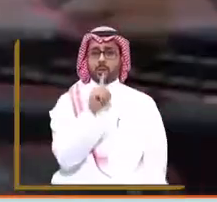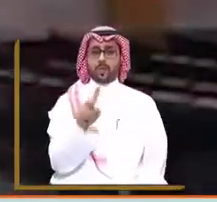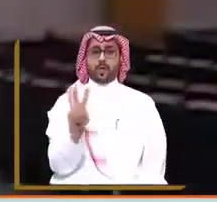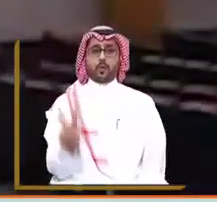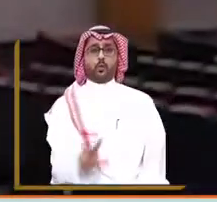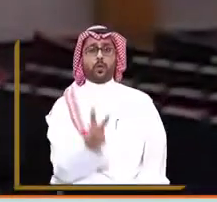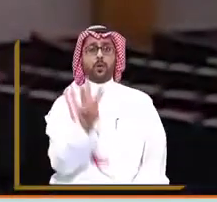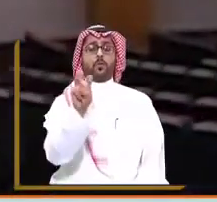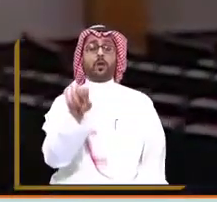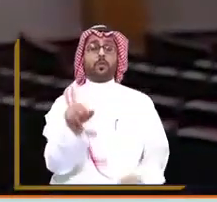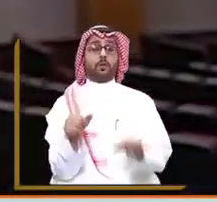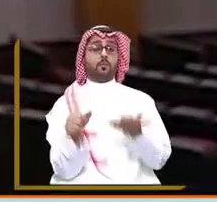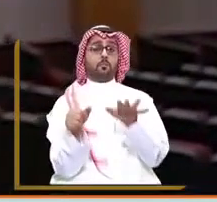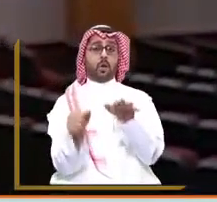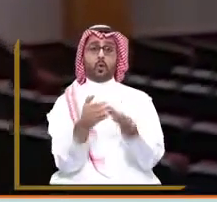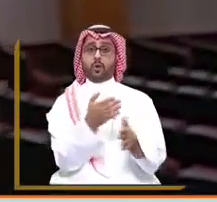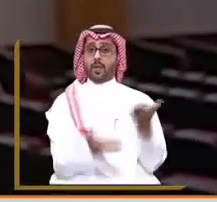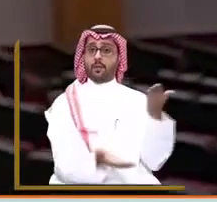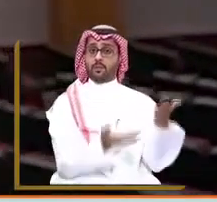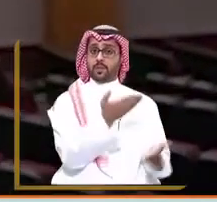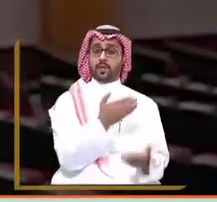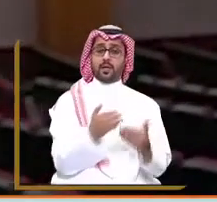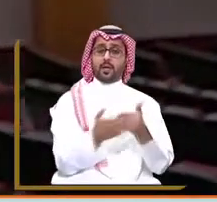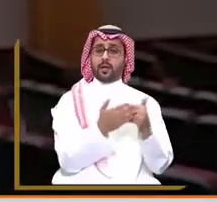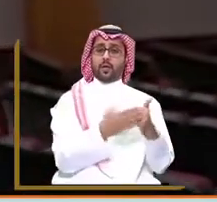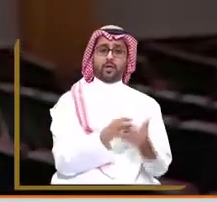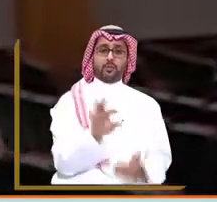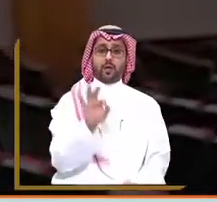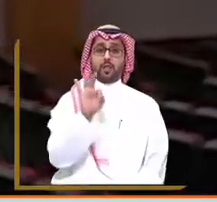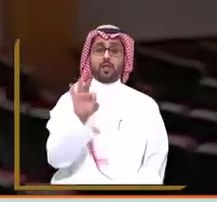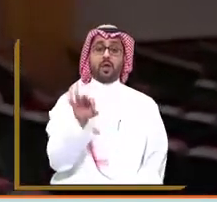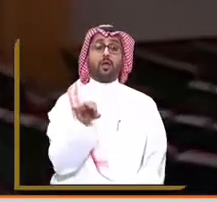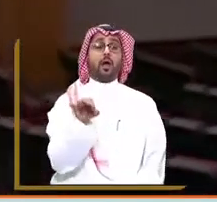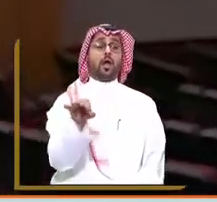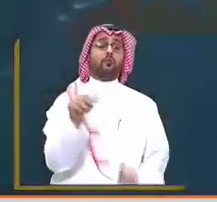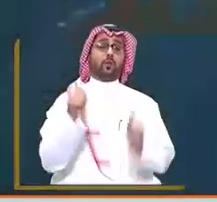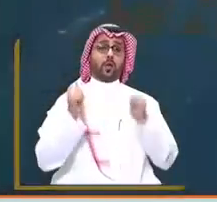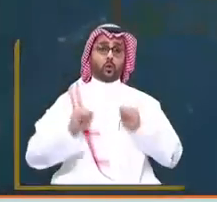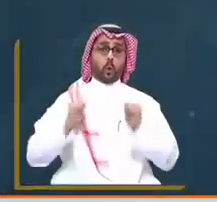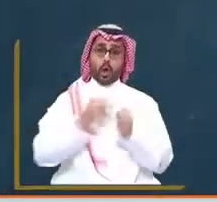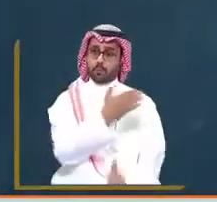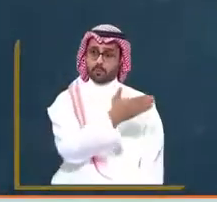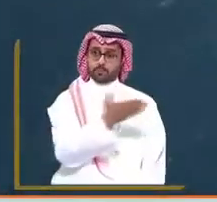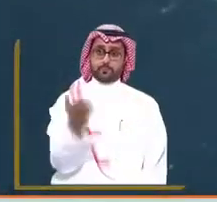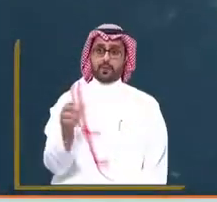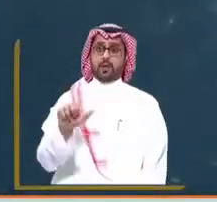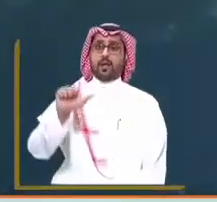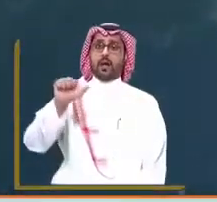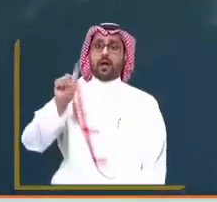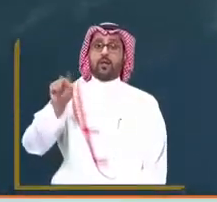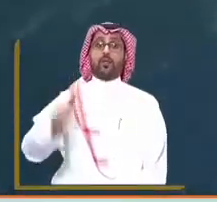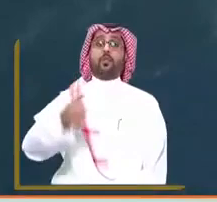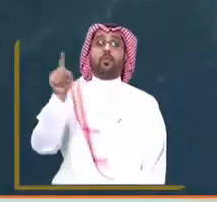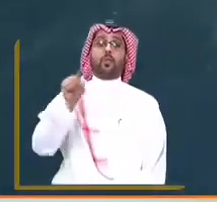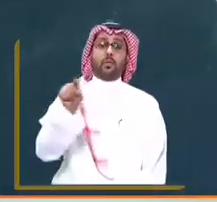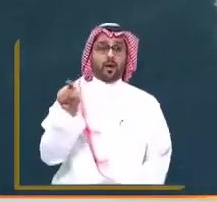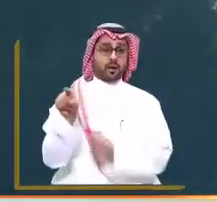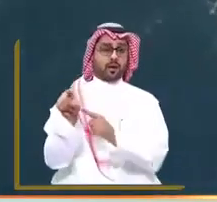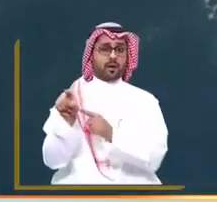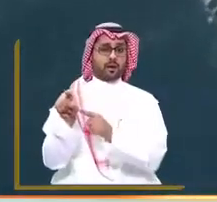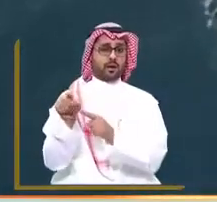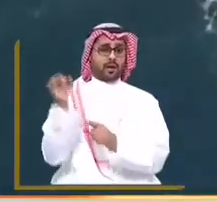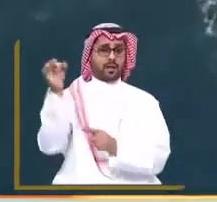137 مليون ريال لخدمة 3000 طالب وطالبة. وتعد ضباء من المحافظات التي